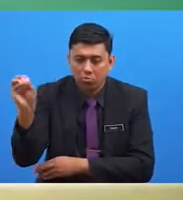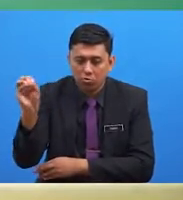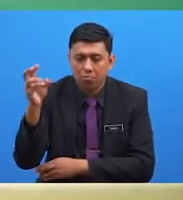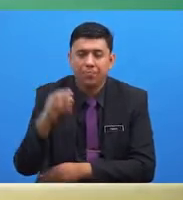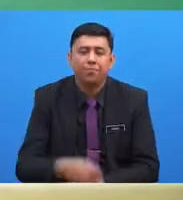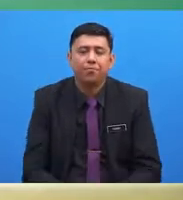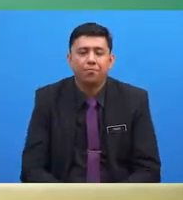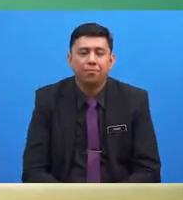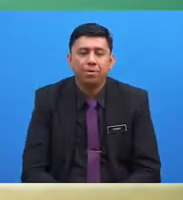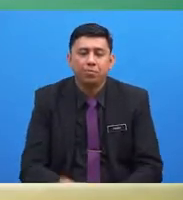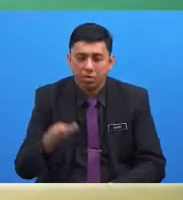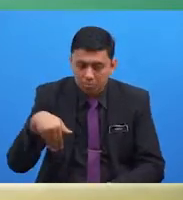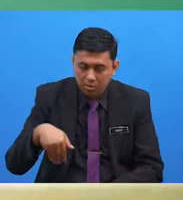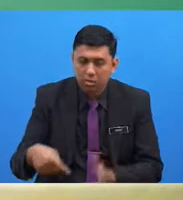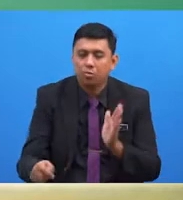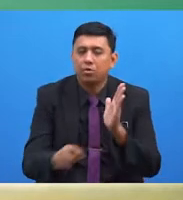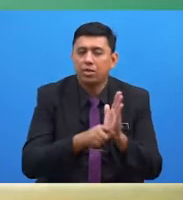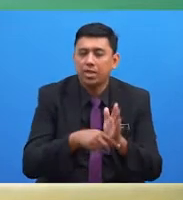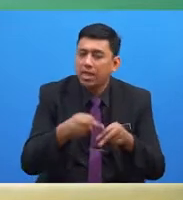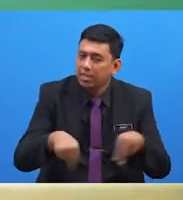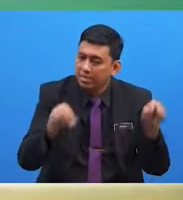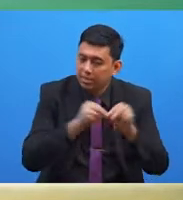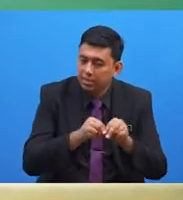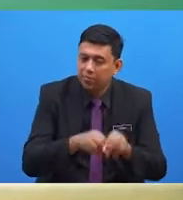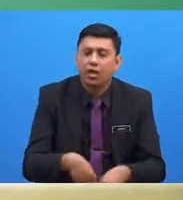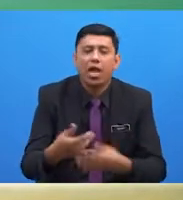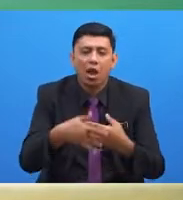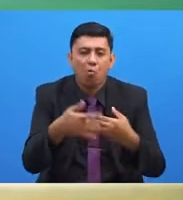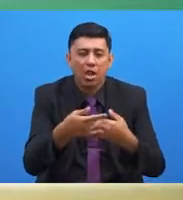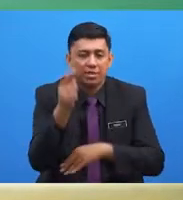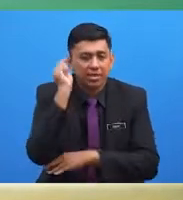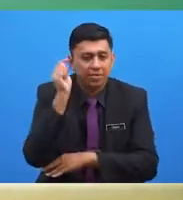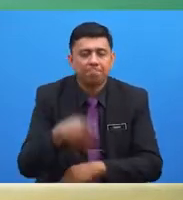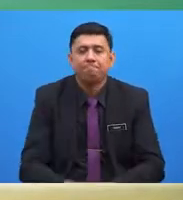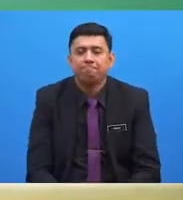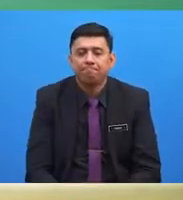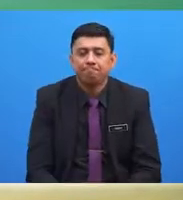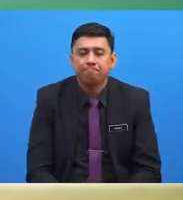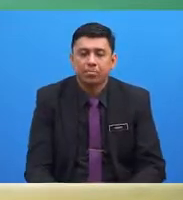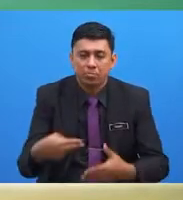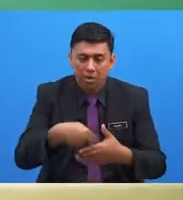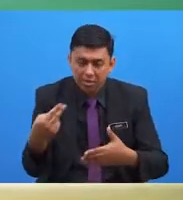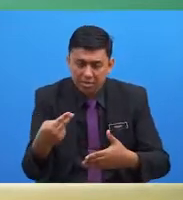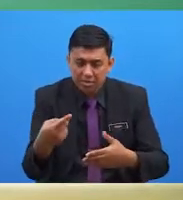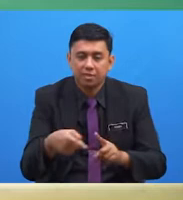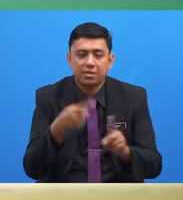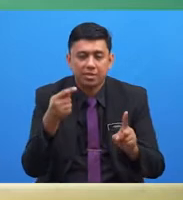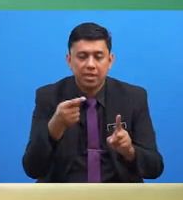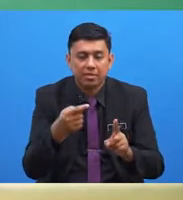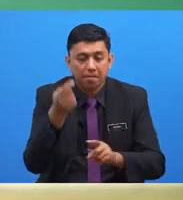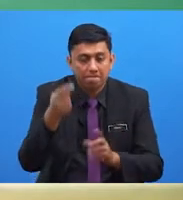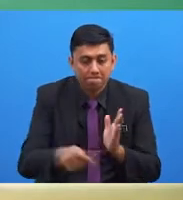RM21,460 sebelum ditambah dengan nilai inventory awal tadi. Hasil tambah tersebut dengan